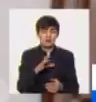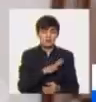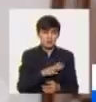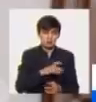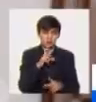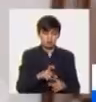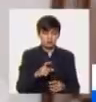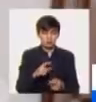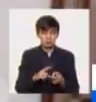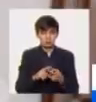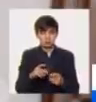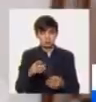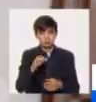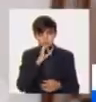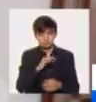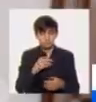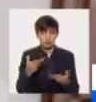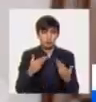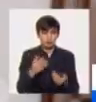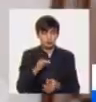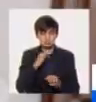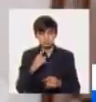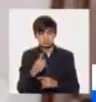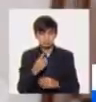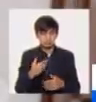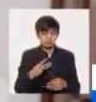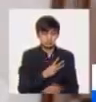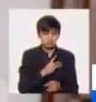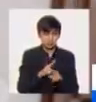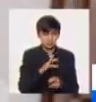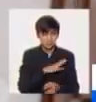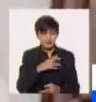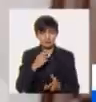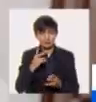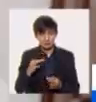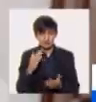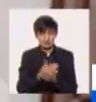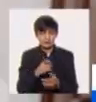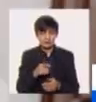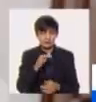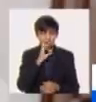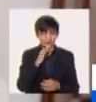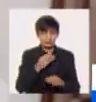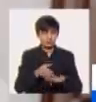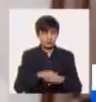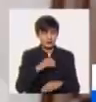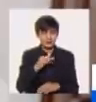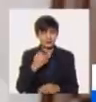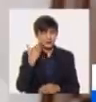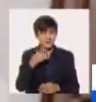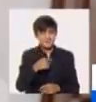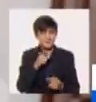ешқандай жанама әсерлерді біздер көрмейміз. Соның арасында және атап өту керек, бұл вирусқа қарсы дәрі-дәрмектерді берген